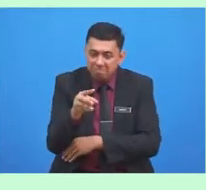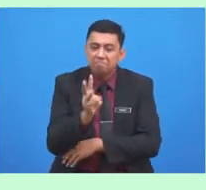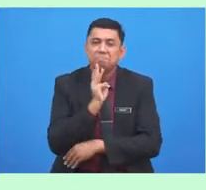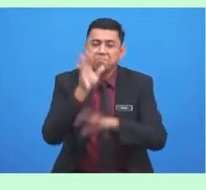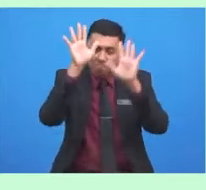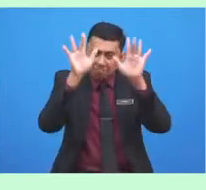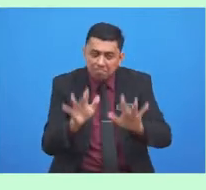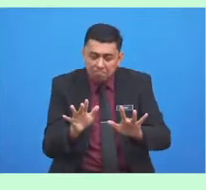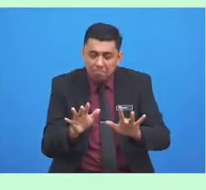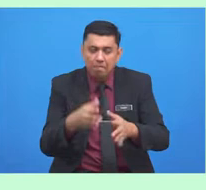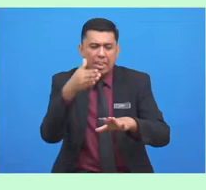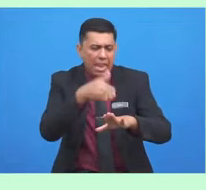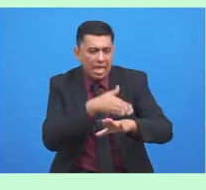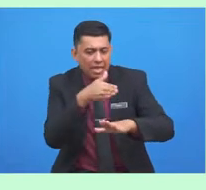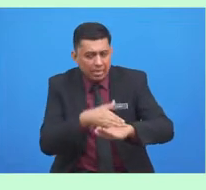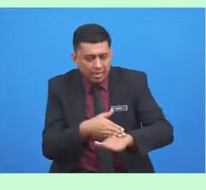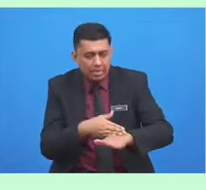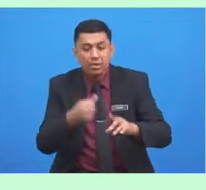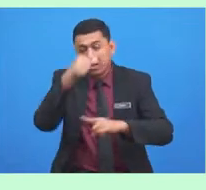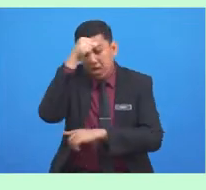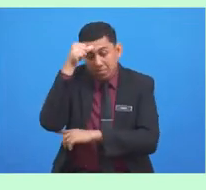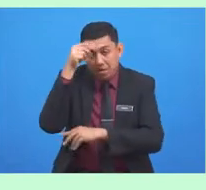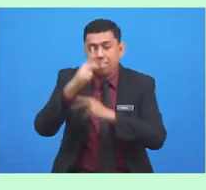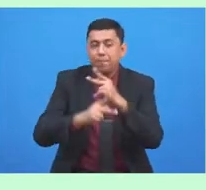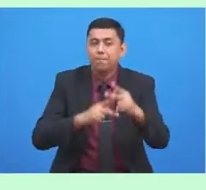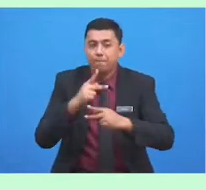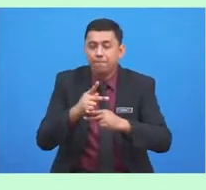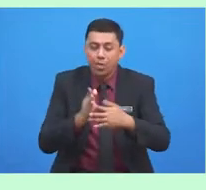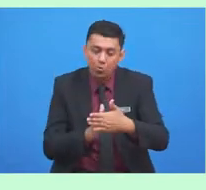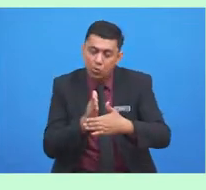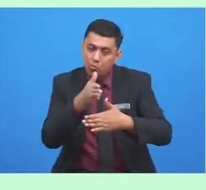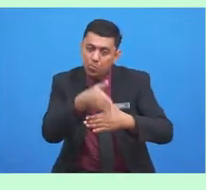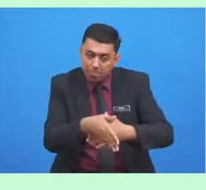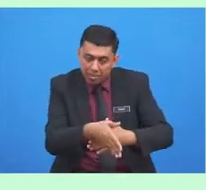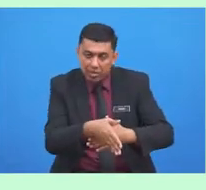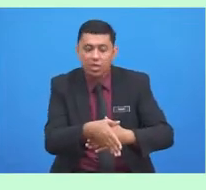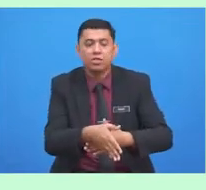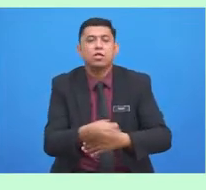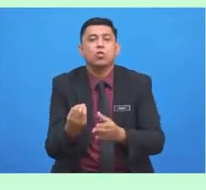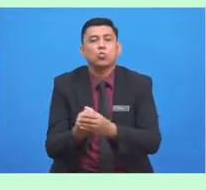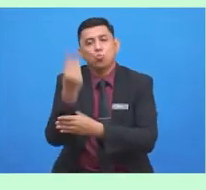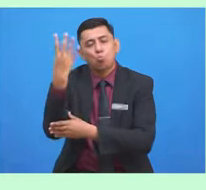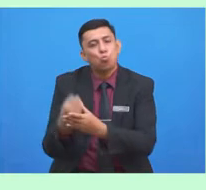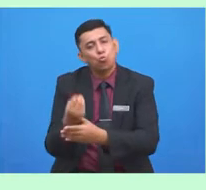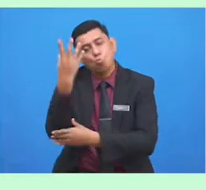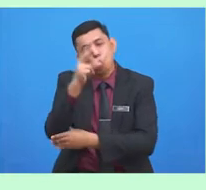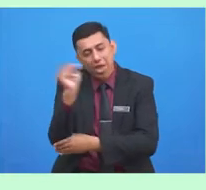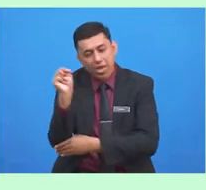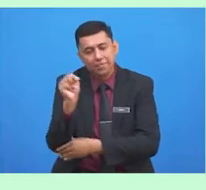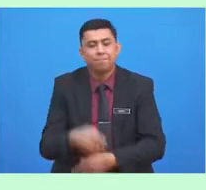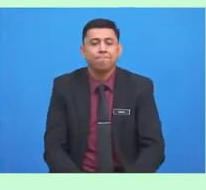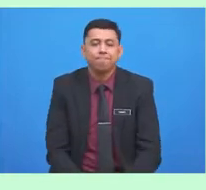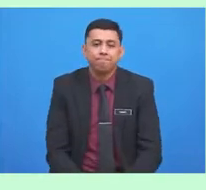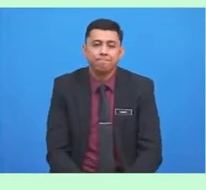akan turun secara perlahan akibat proses pintasan tumbuh-tumbuhan berkenaan. Titisan